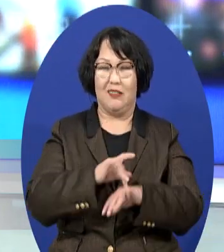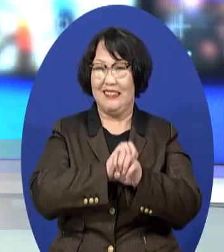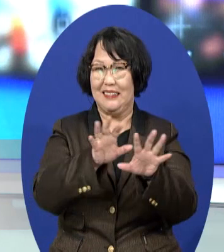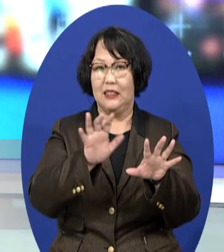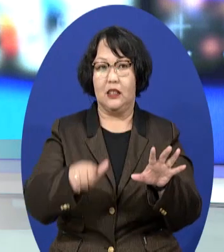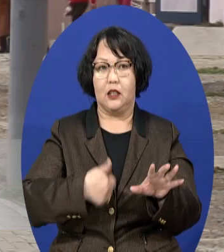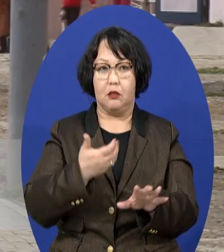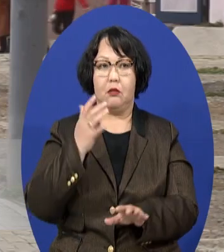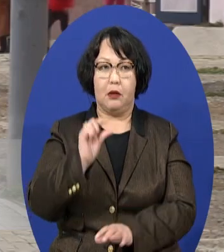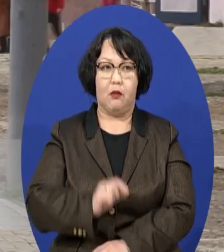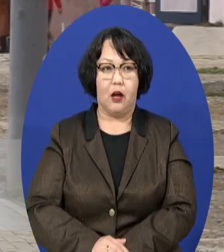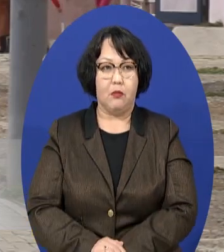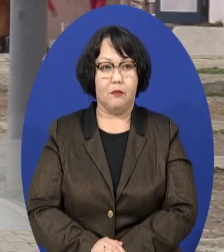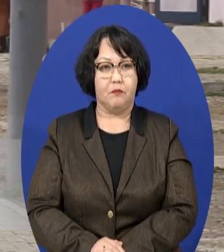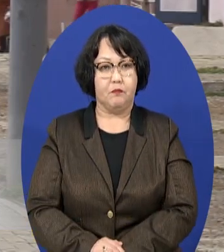мэдээллээ.